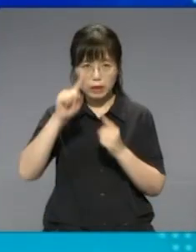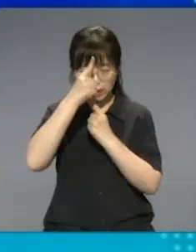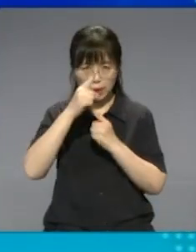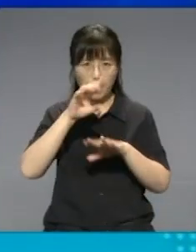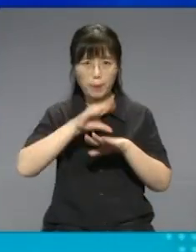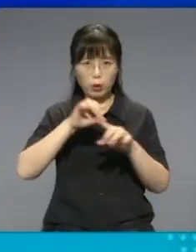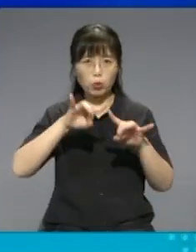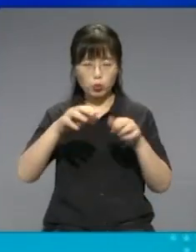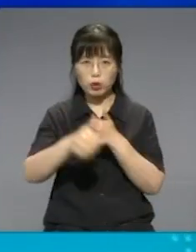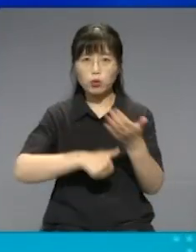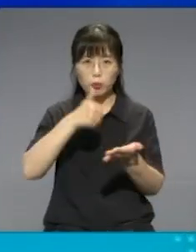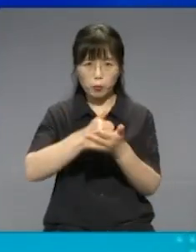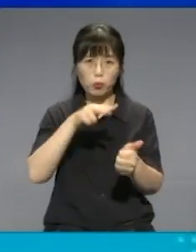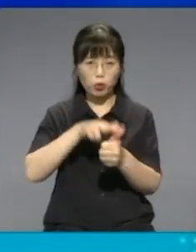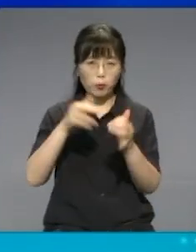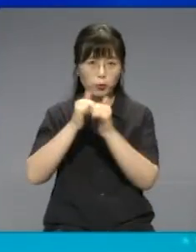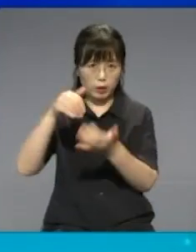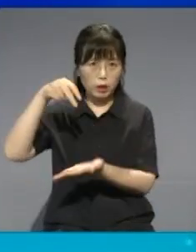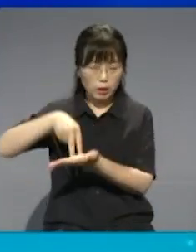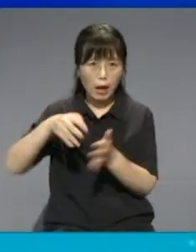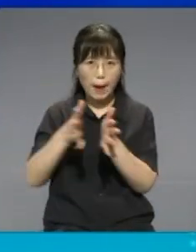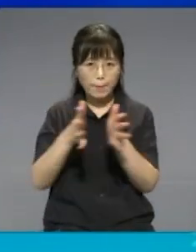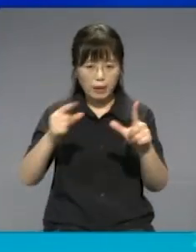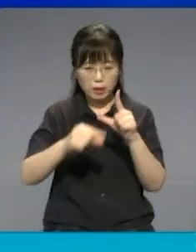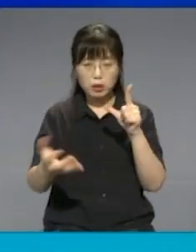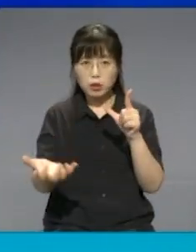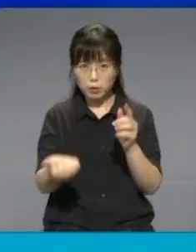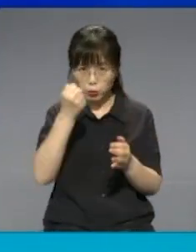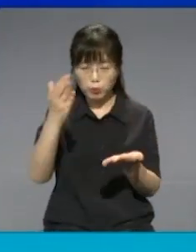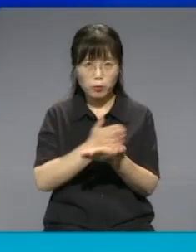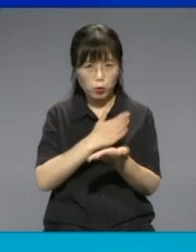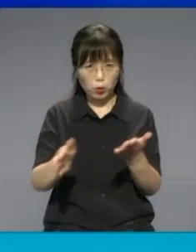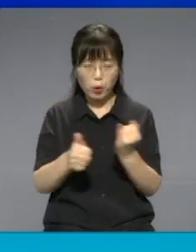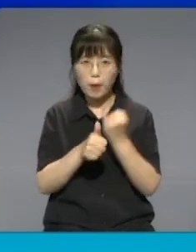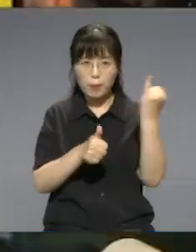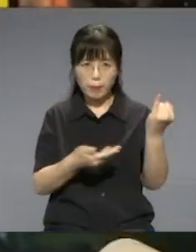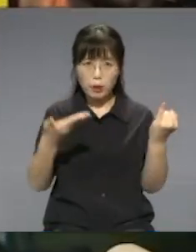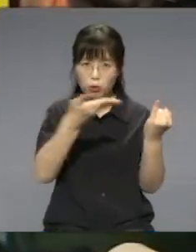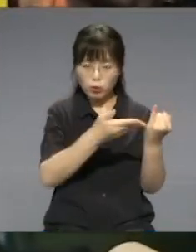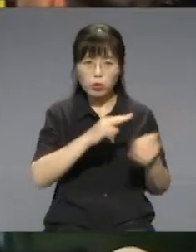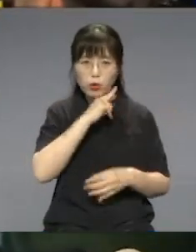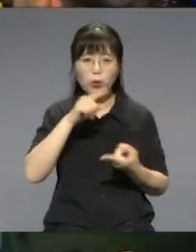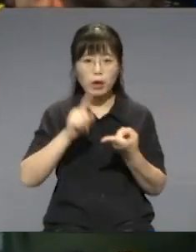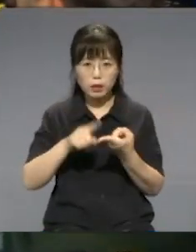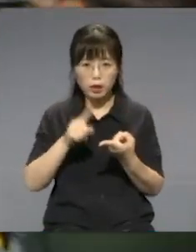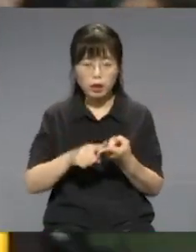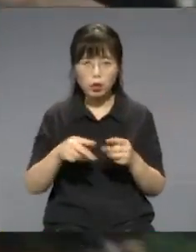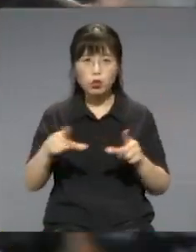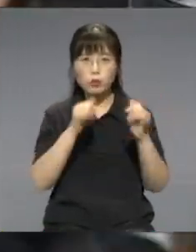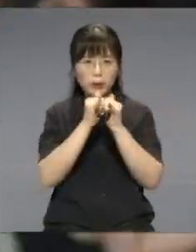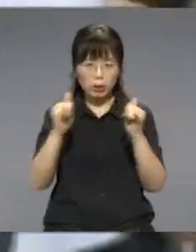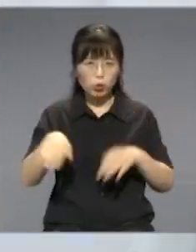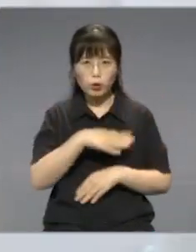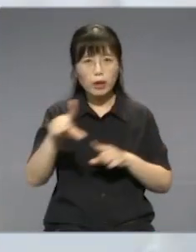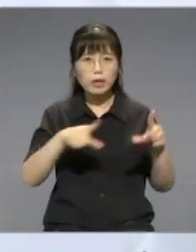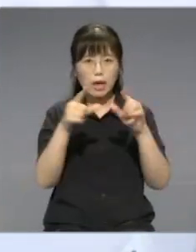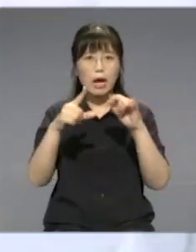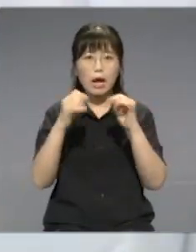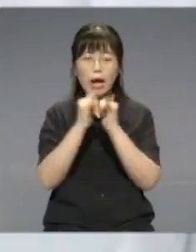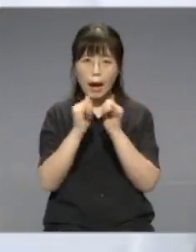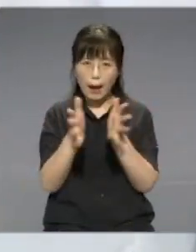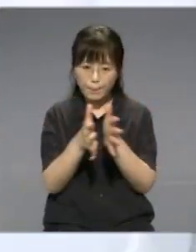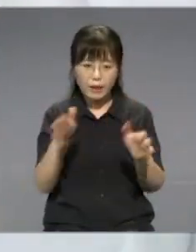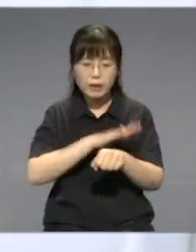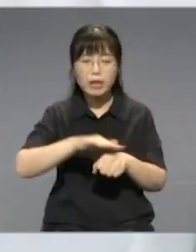이동관 방통위 후보자 측은 아파트 지분 쪼개기를 통한 배우자 증여 의혹에 대해 주민들끼리 우리가 살 아파트